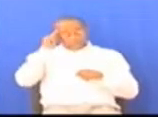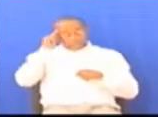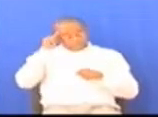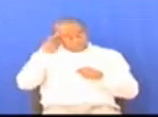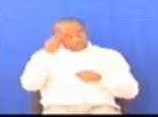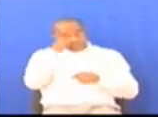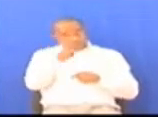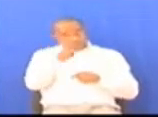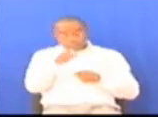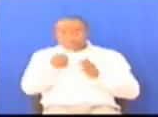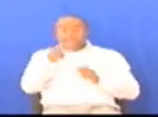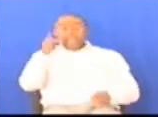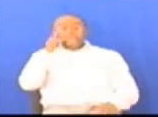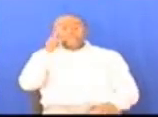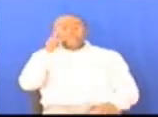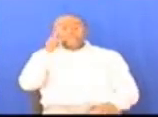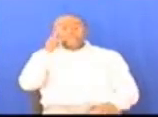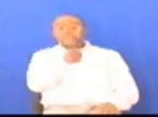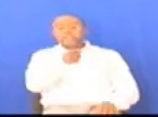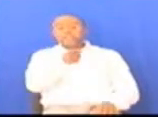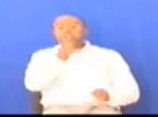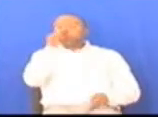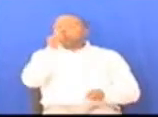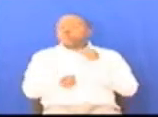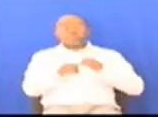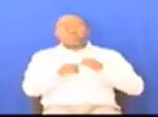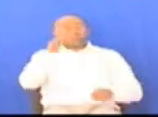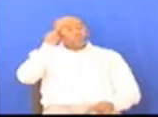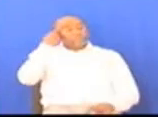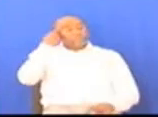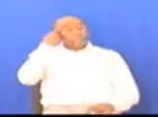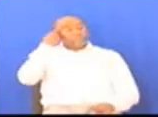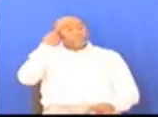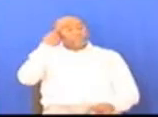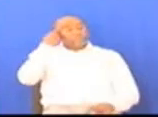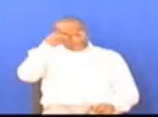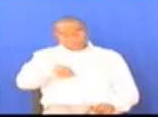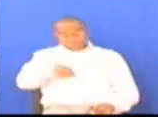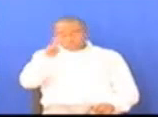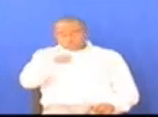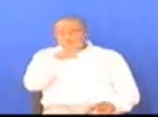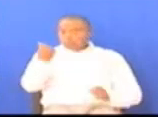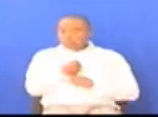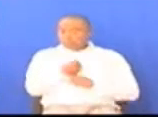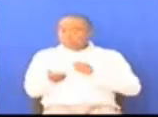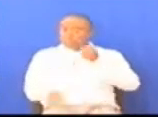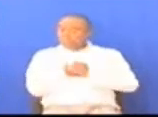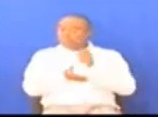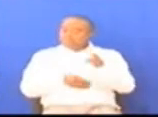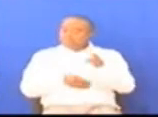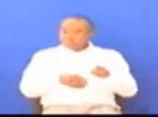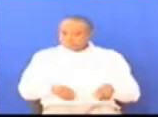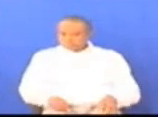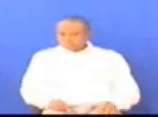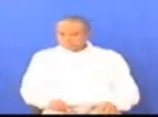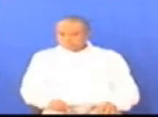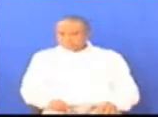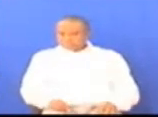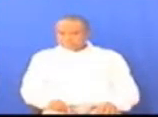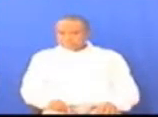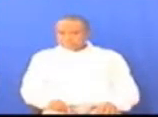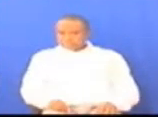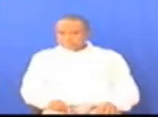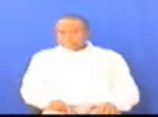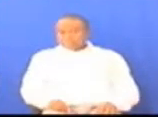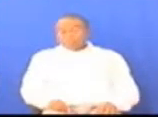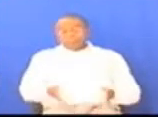kwamba Kikwete ndio mwisho wa kufikiri, leo tusingempata Magufuli. Naomba muelewe hilo. Na